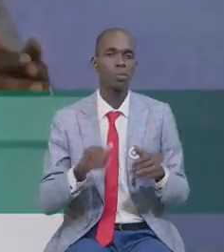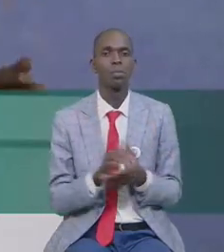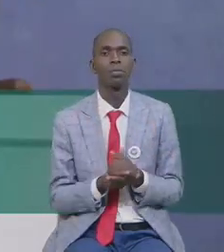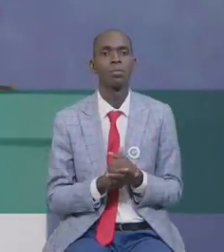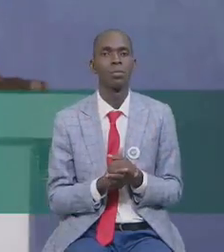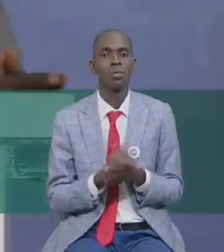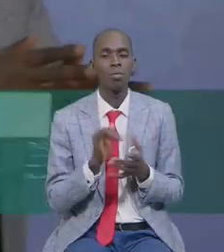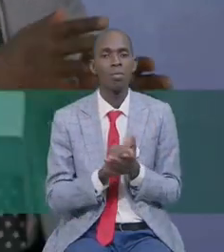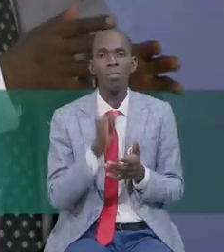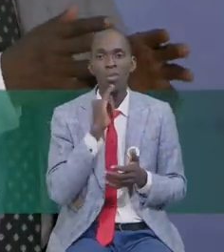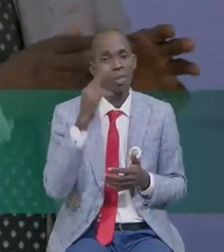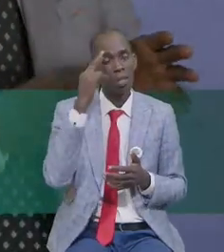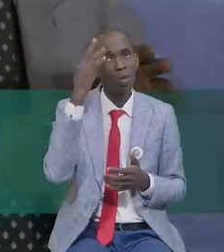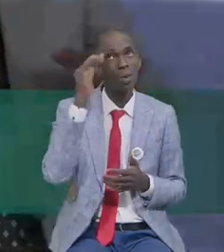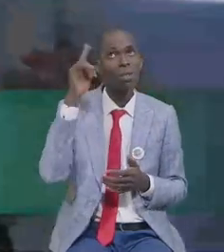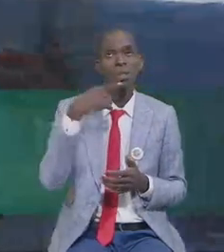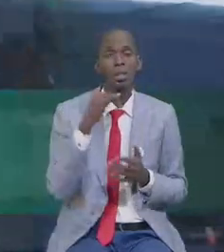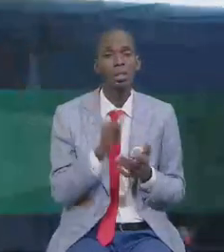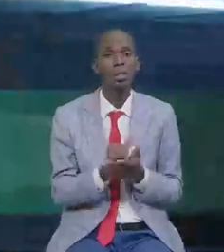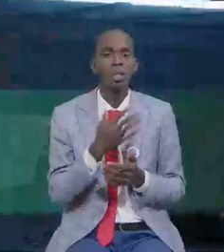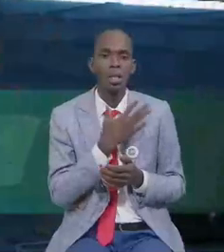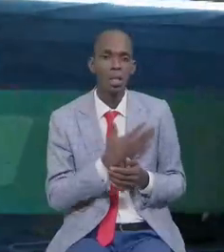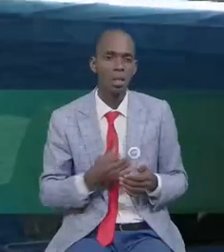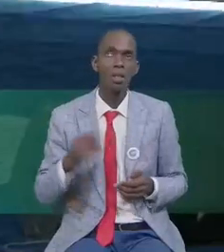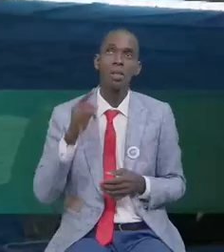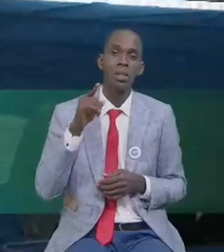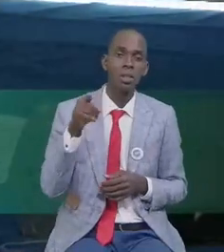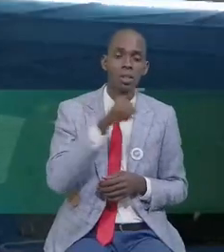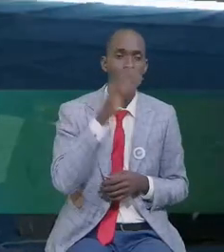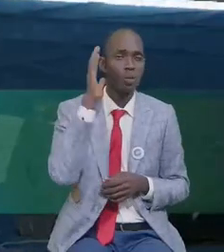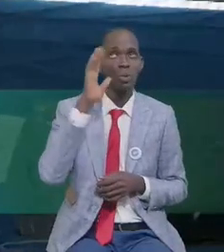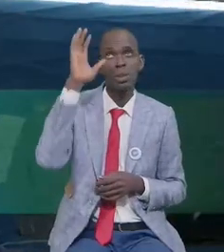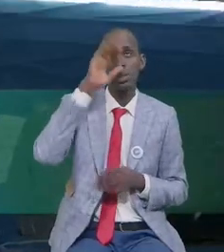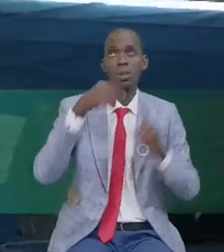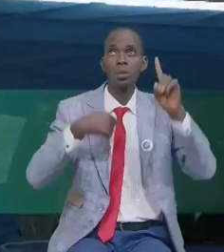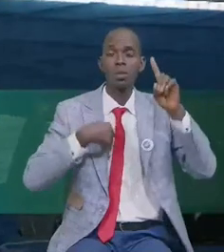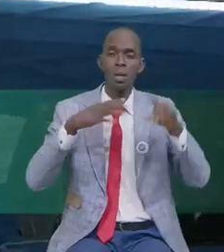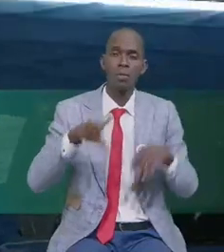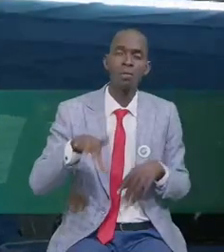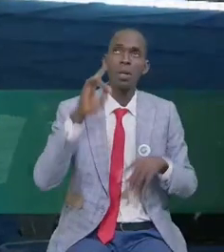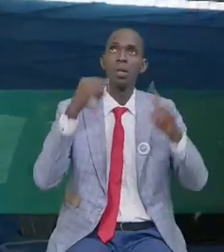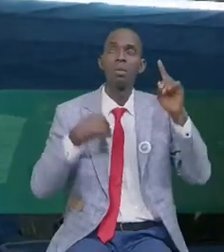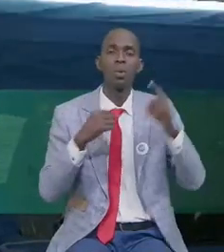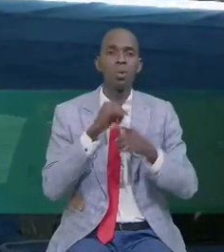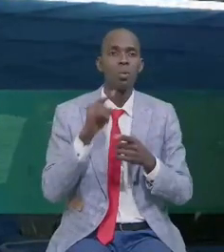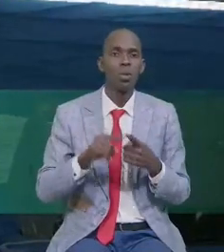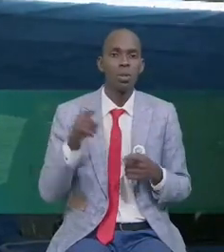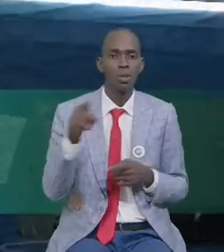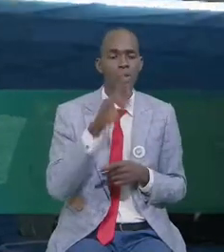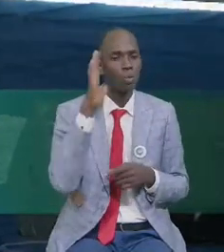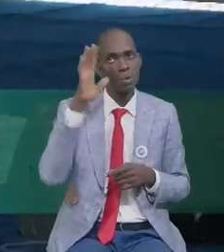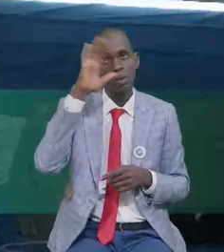Voilà pourquoi il dit, vous me chercherez et vous me trouverez si vous me cherchez de tout